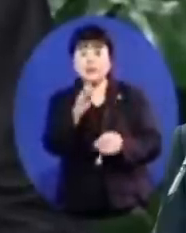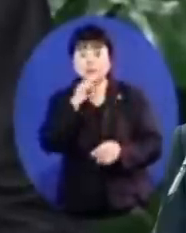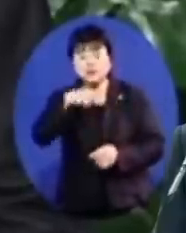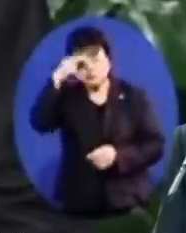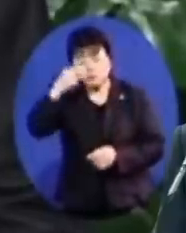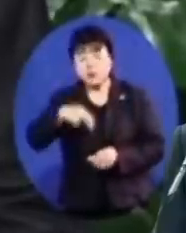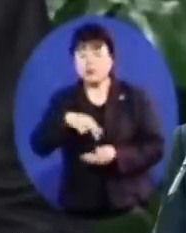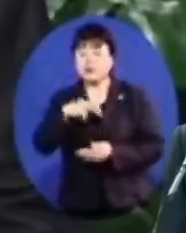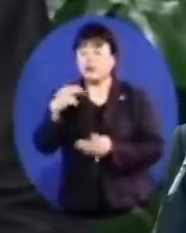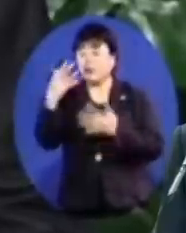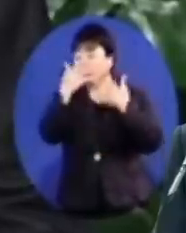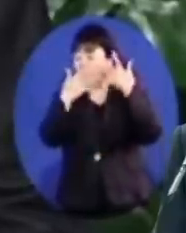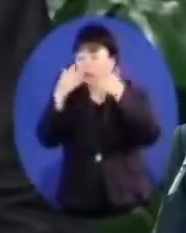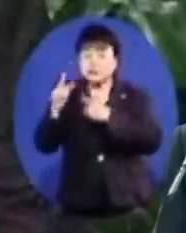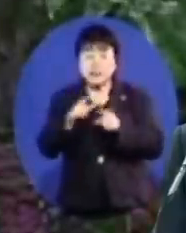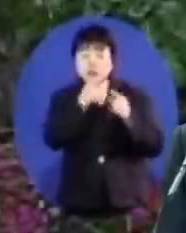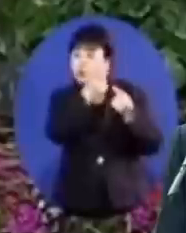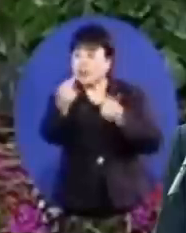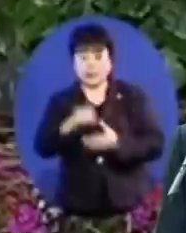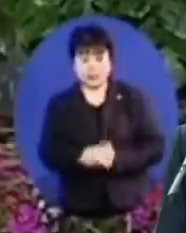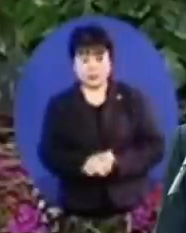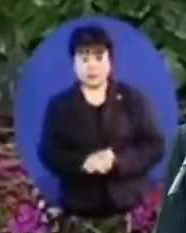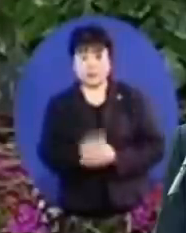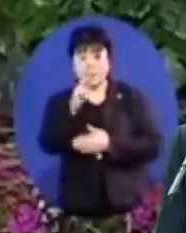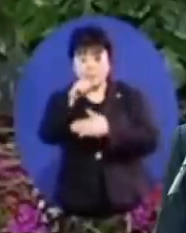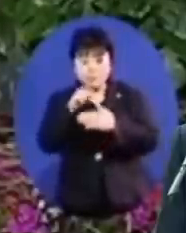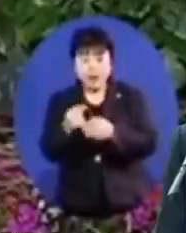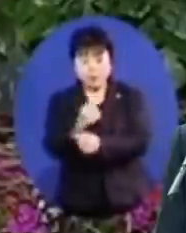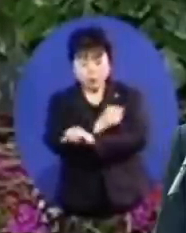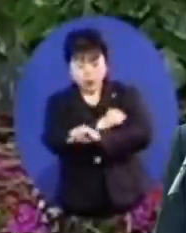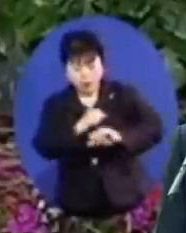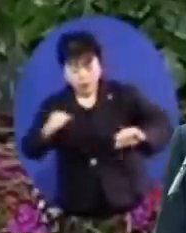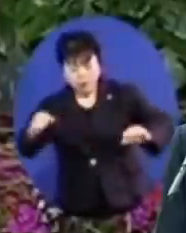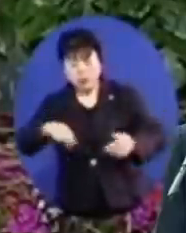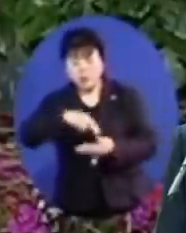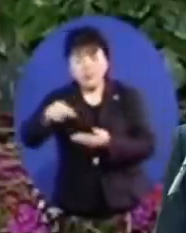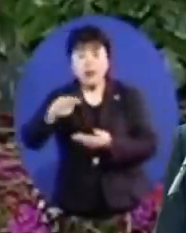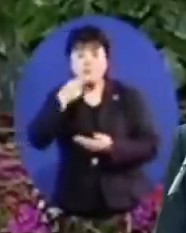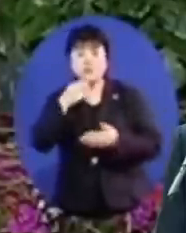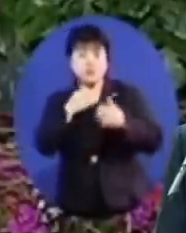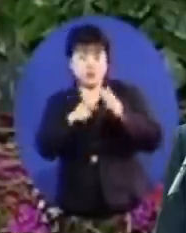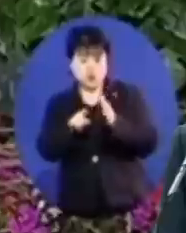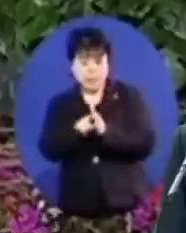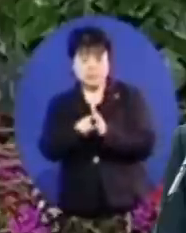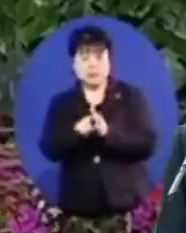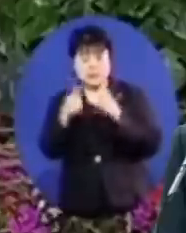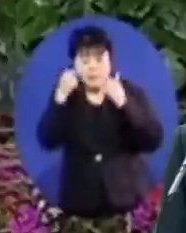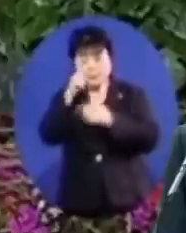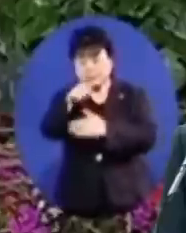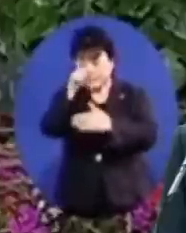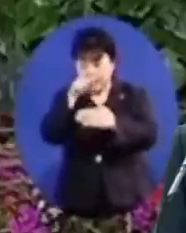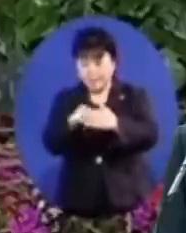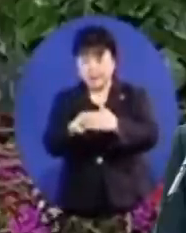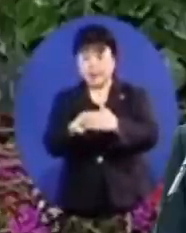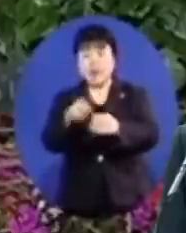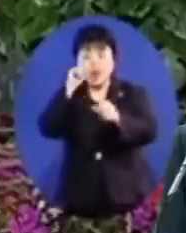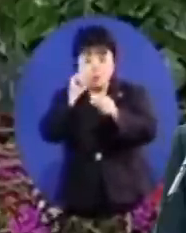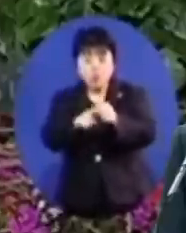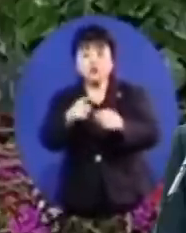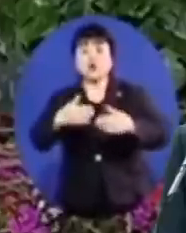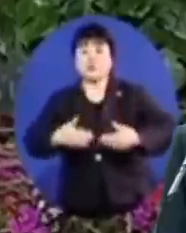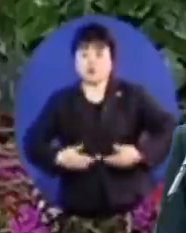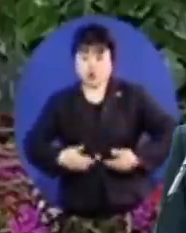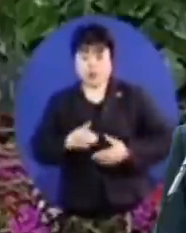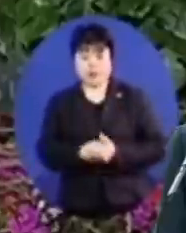취생몽사하고 마는 것입니다. 마음의 광야에서 방황하지 않기 위해서는 반드시 마음속에 목적이 있어야 되는